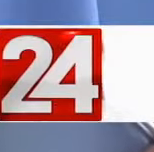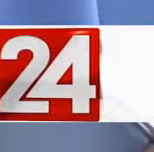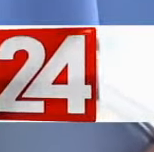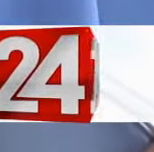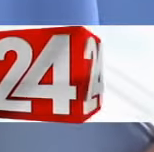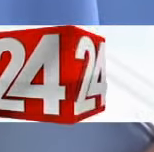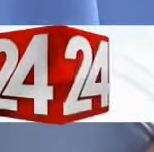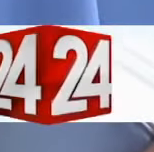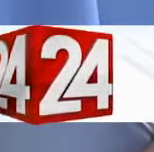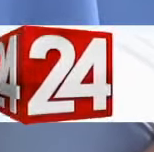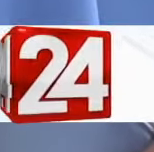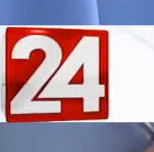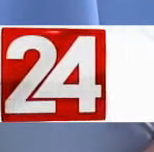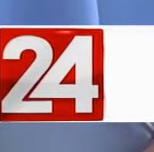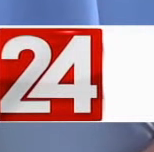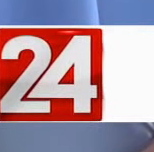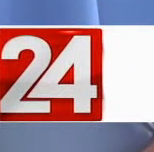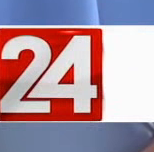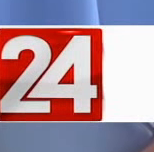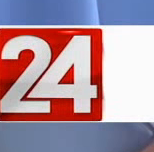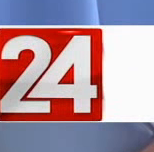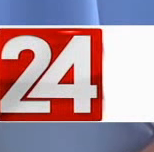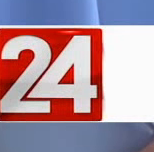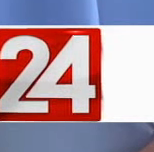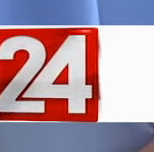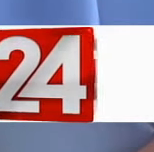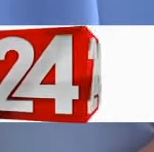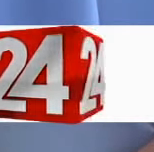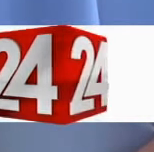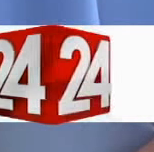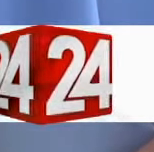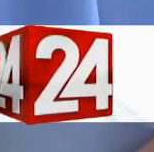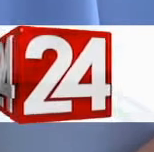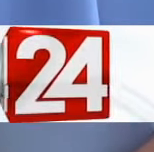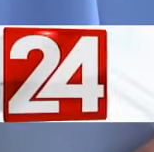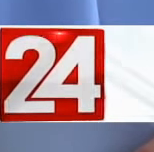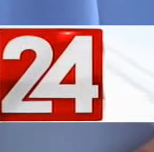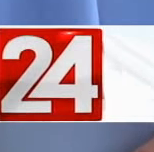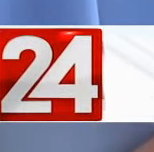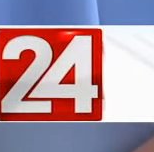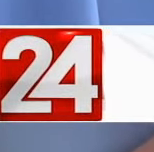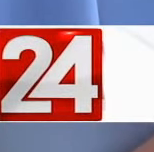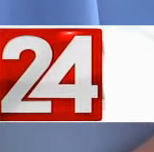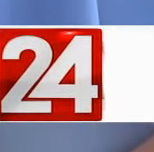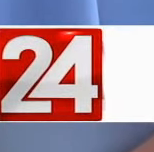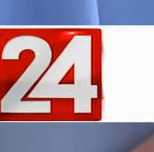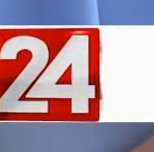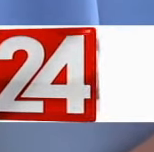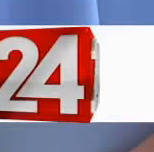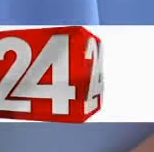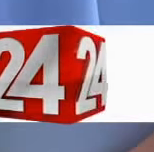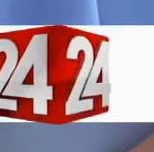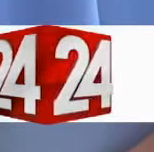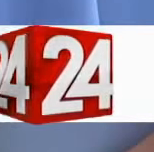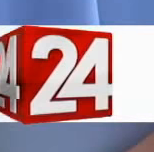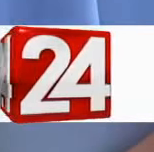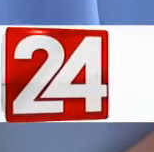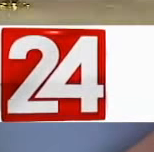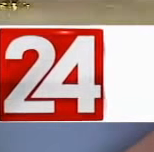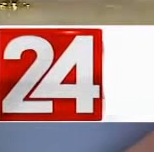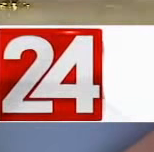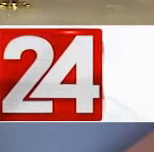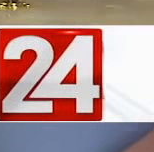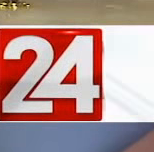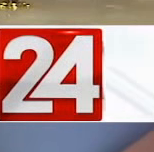Rich countries hoard life-saving vaccines while poor nations wait for trickle. Ang